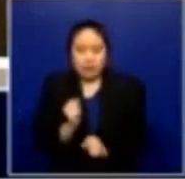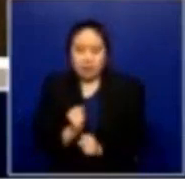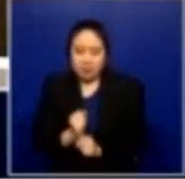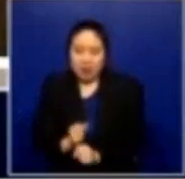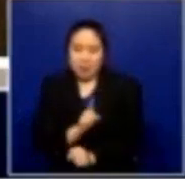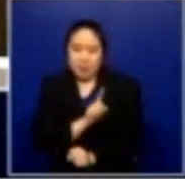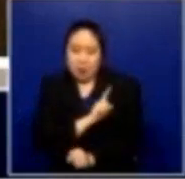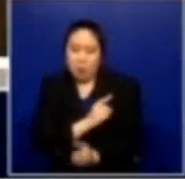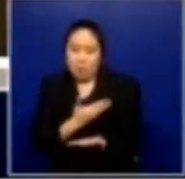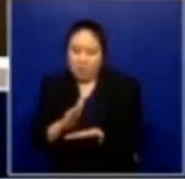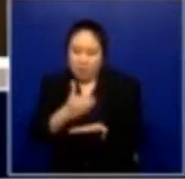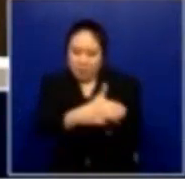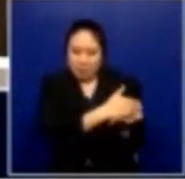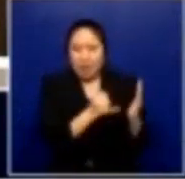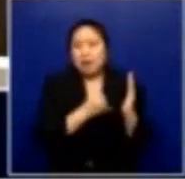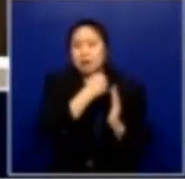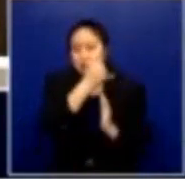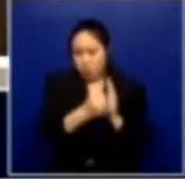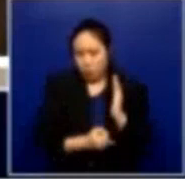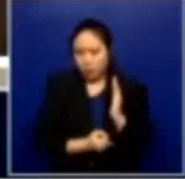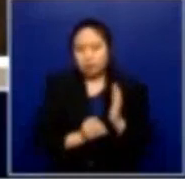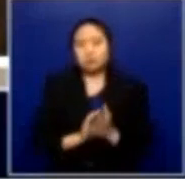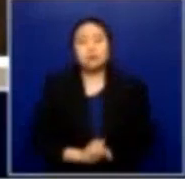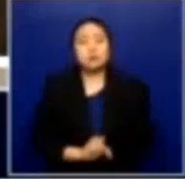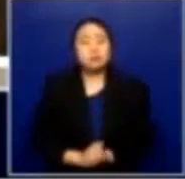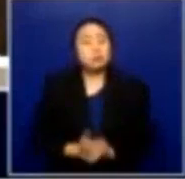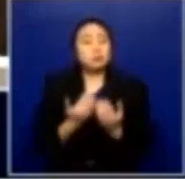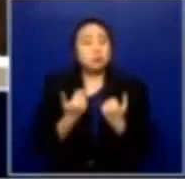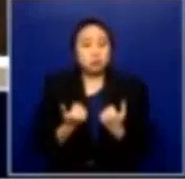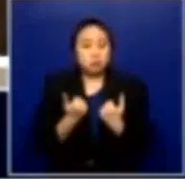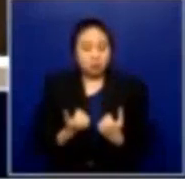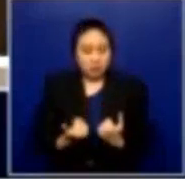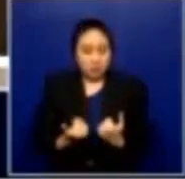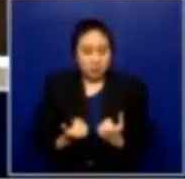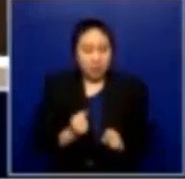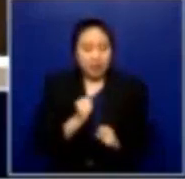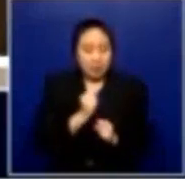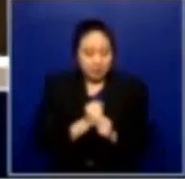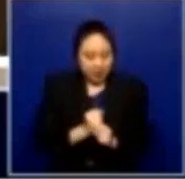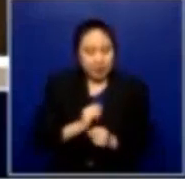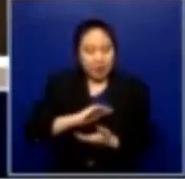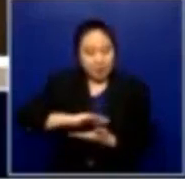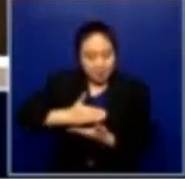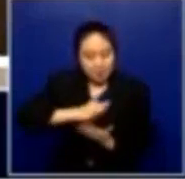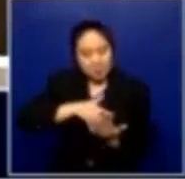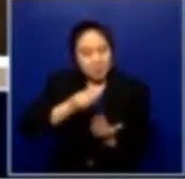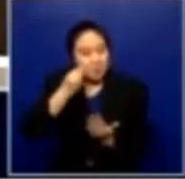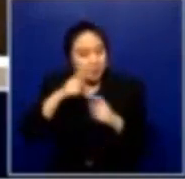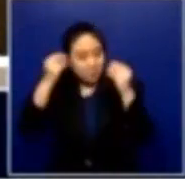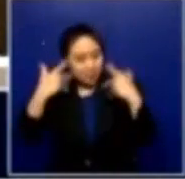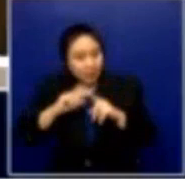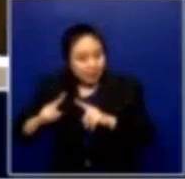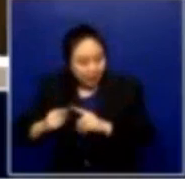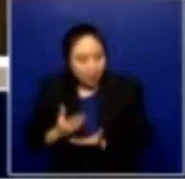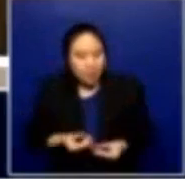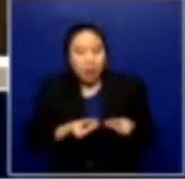นี้ให้กับท้องถิ่นได้แล้วครับตอนนี้ภารกิจของทะเบียนราษฎรถ่ายโอนไปที่เทศบาลเมือง